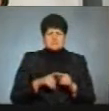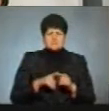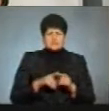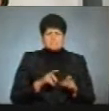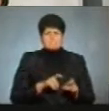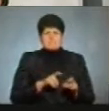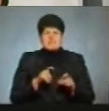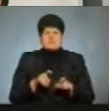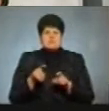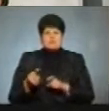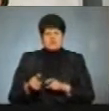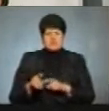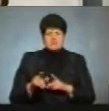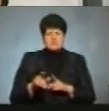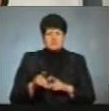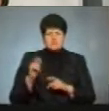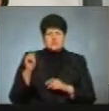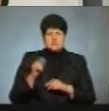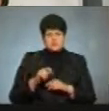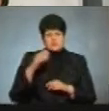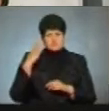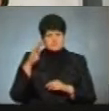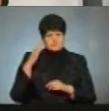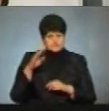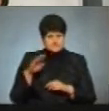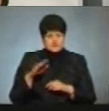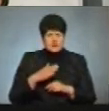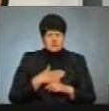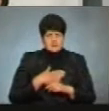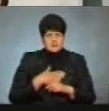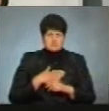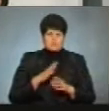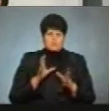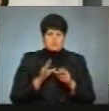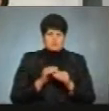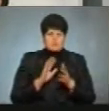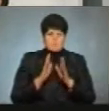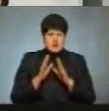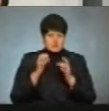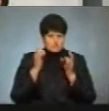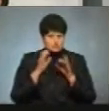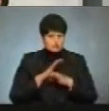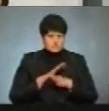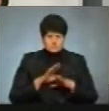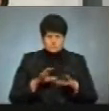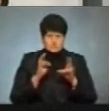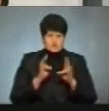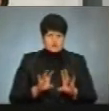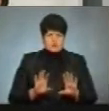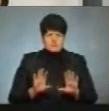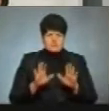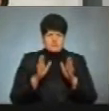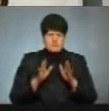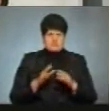що пересувні, які приїжджали за межі області. А з об'єднанням парків культур не було таких нещасних випадків,